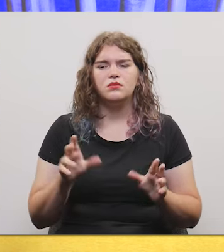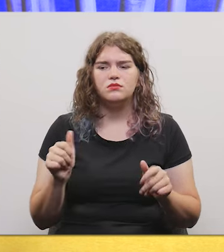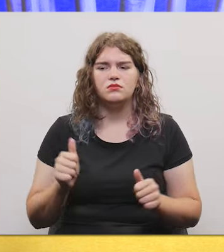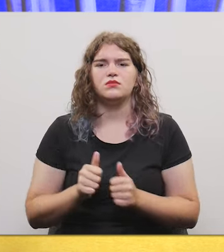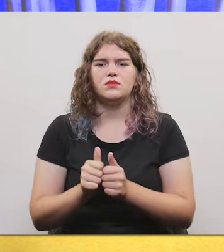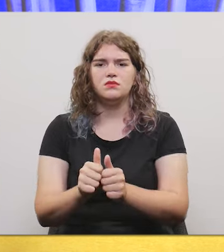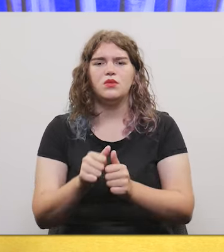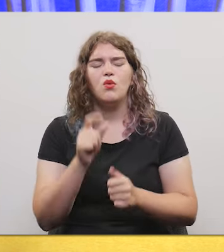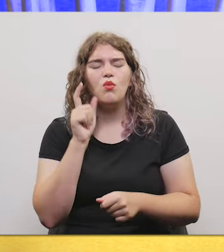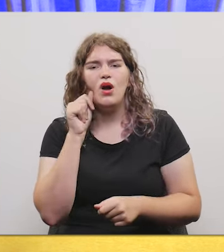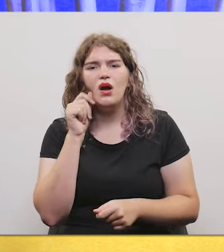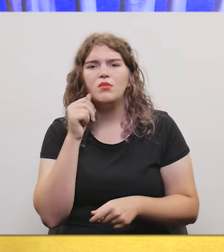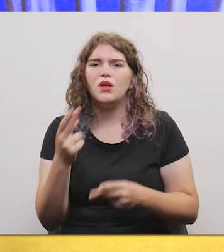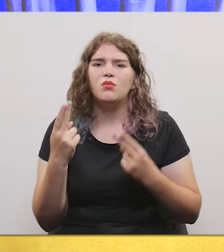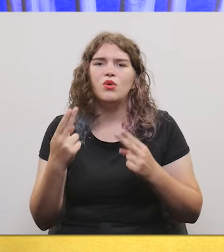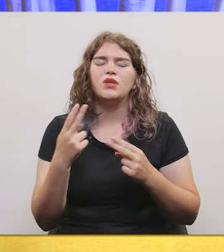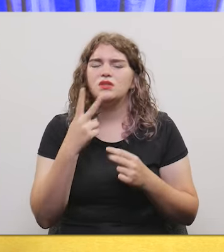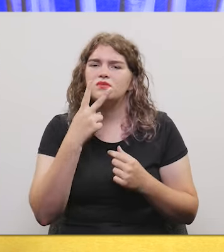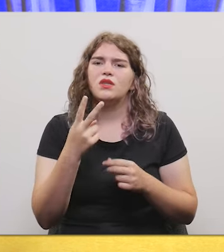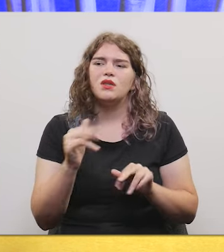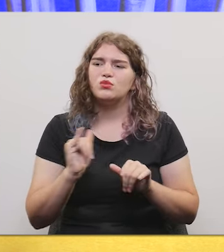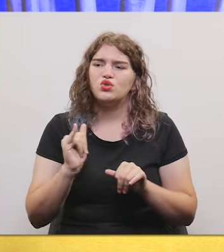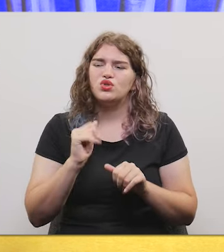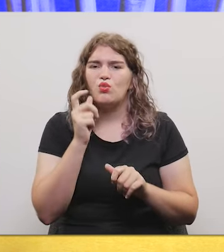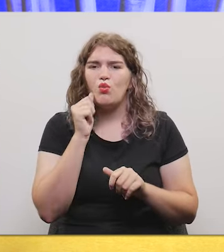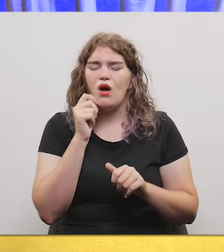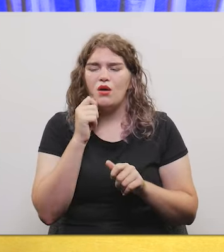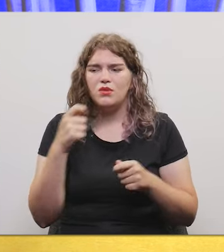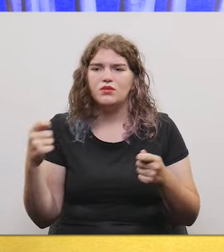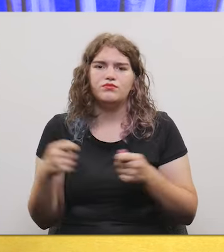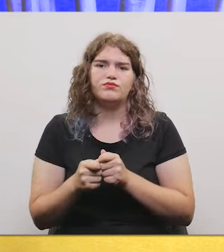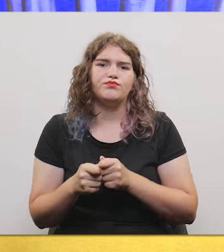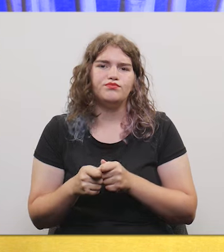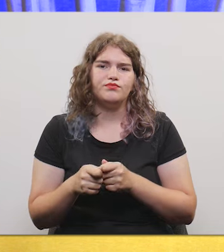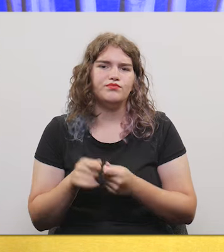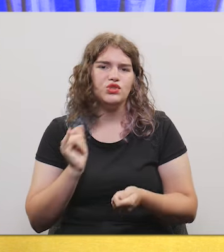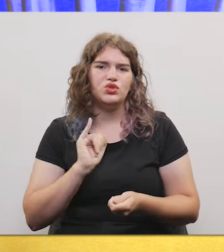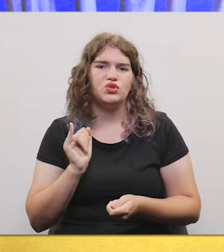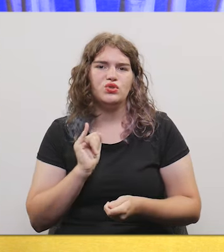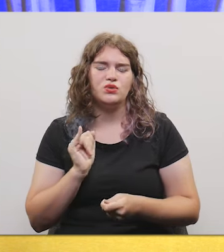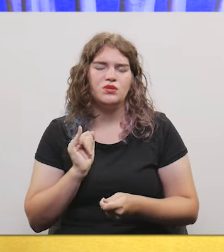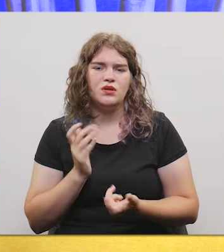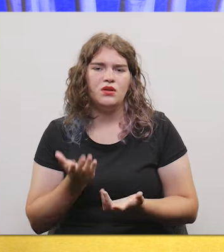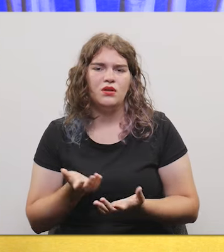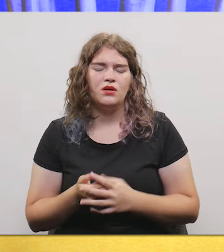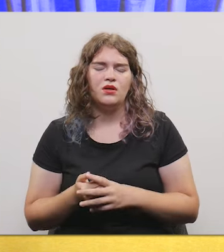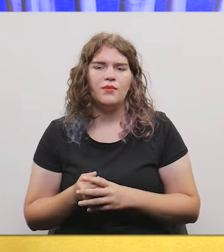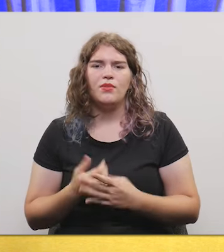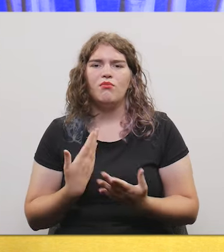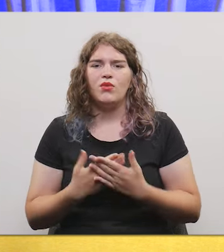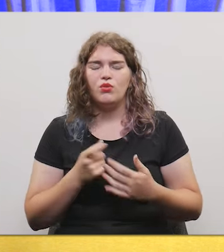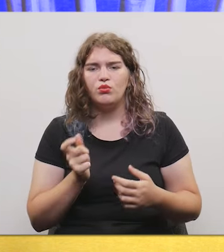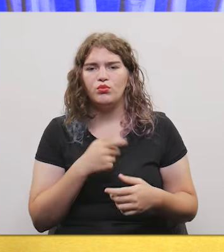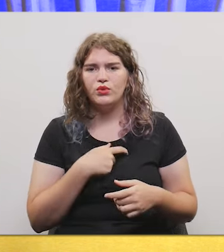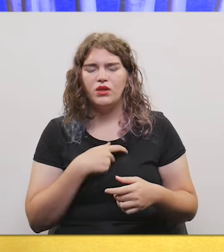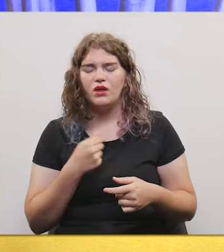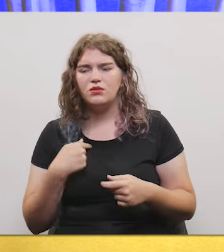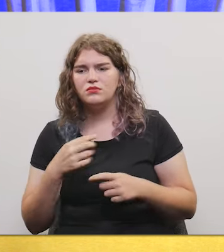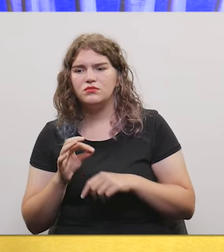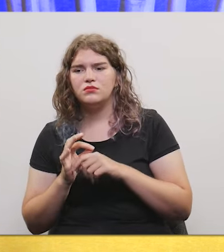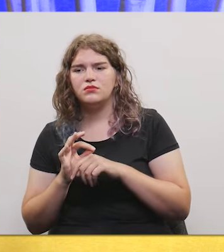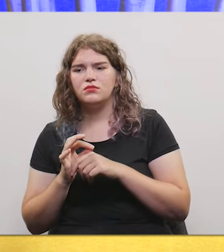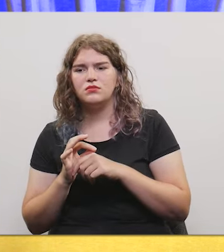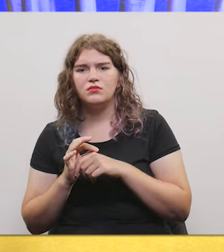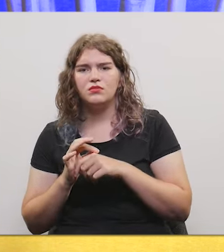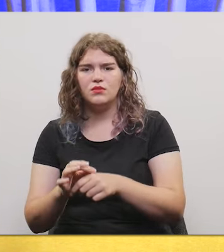lângă oameni, dar e important să vedem cu ce oameni ne asociem. Pentru că